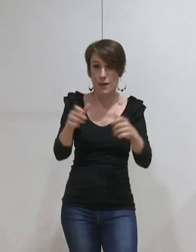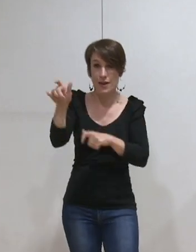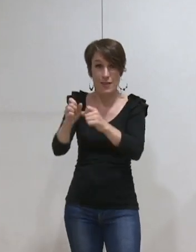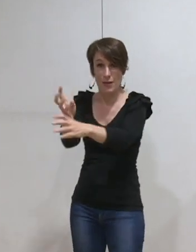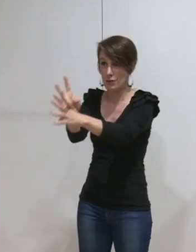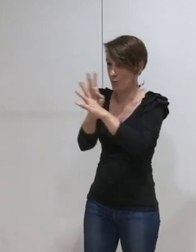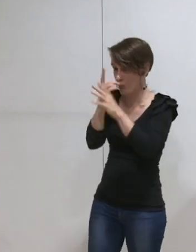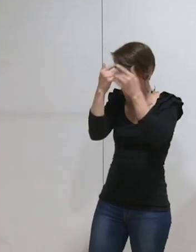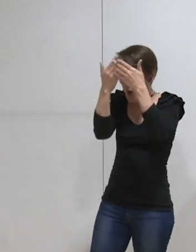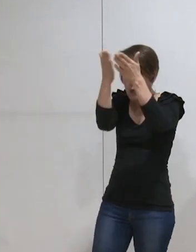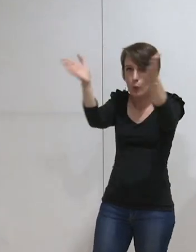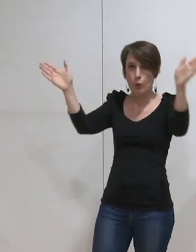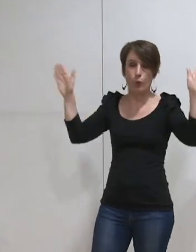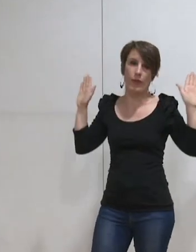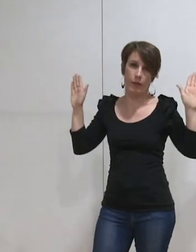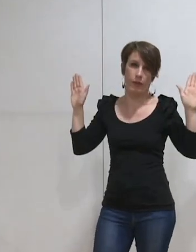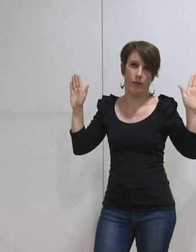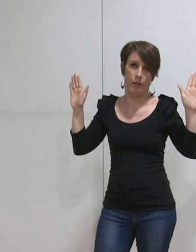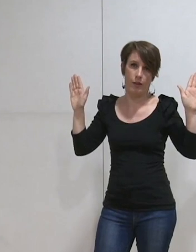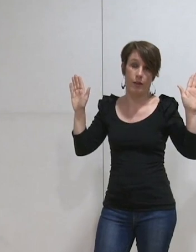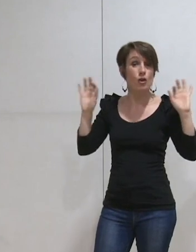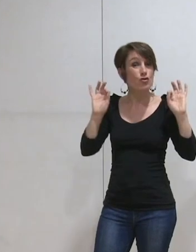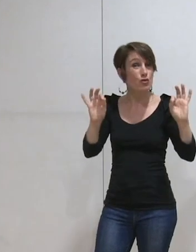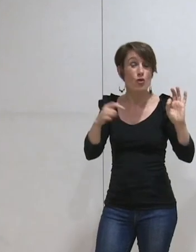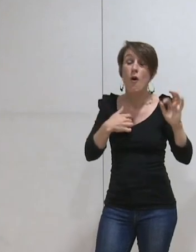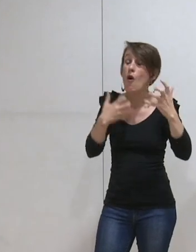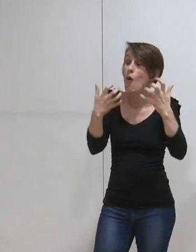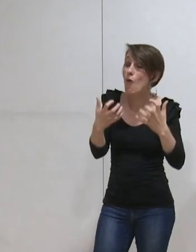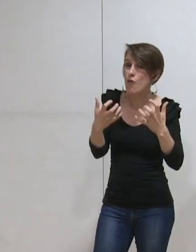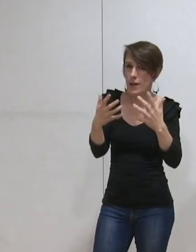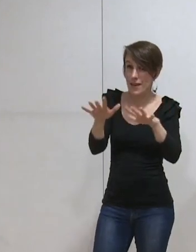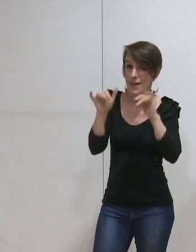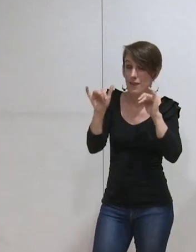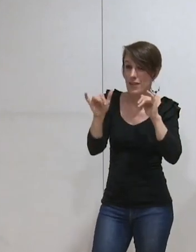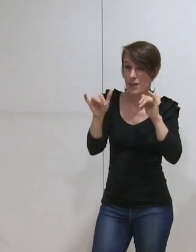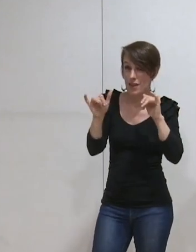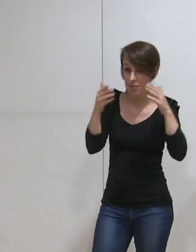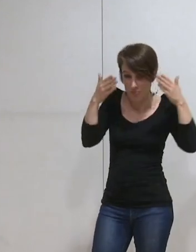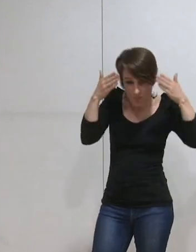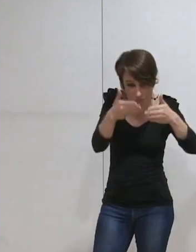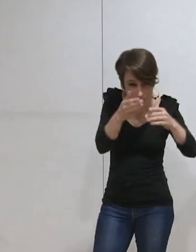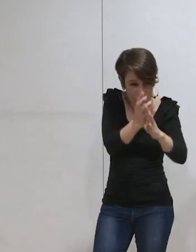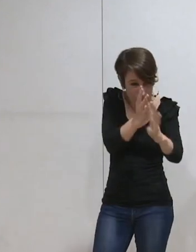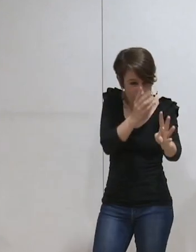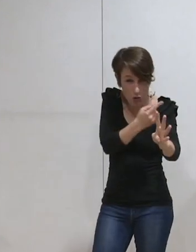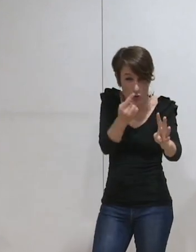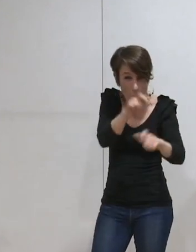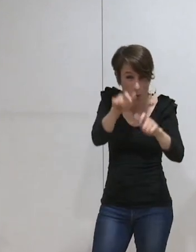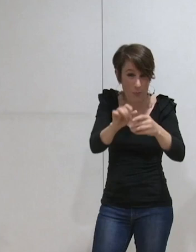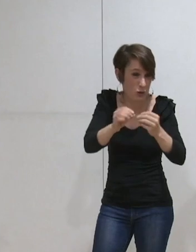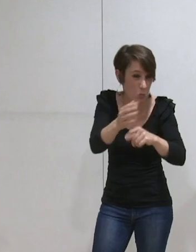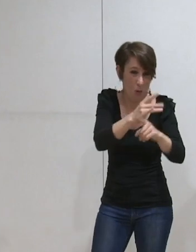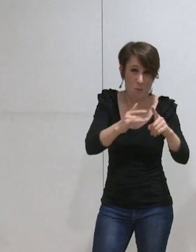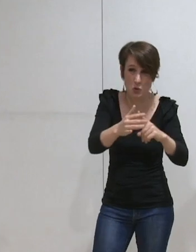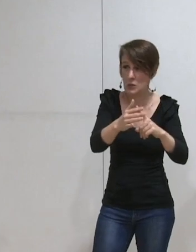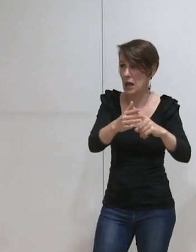socialement c'était pour éviter de concentrer dans l'habitat social des populations ayant des problèmes sociaux ayant des